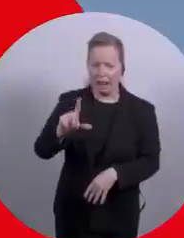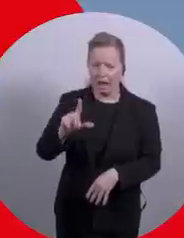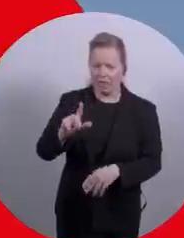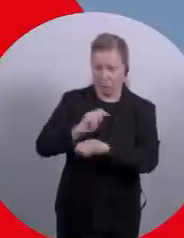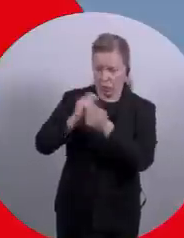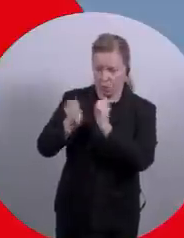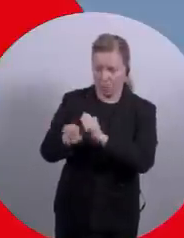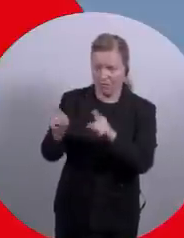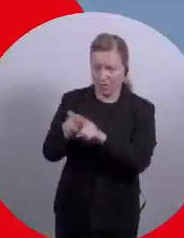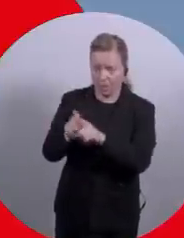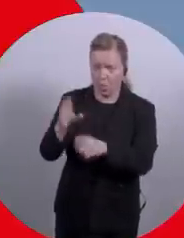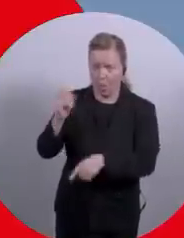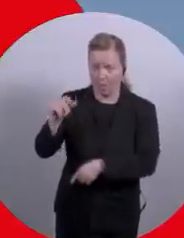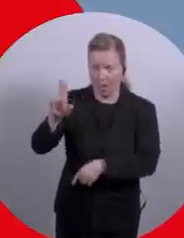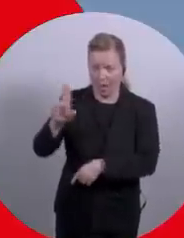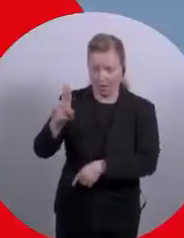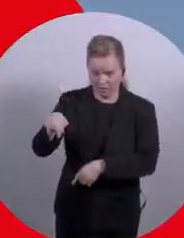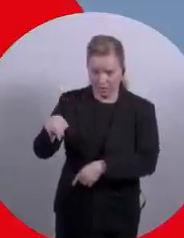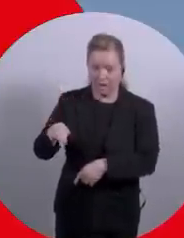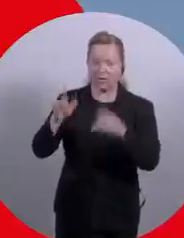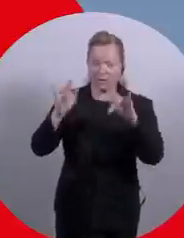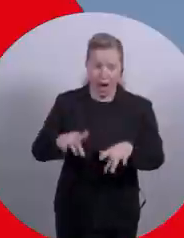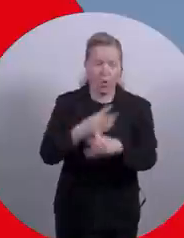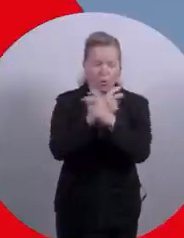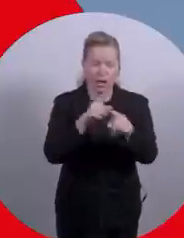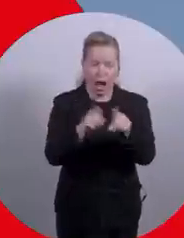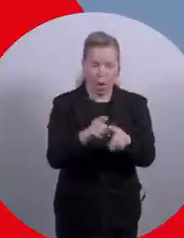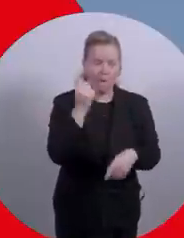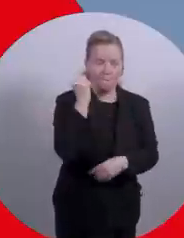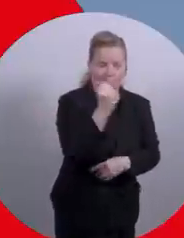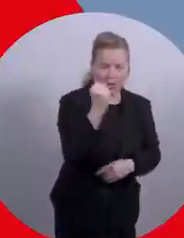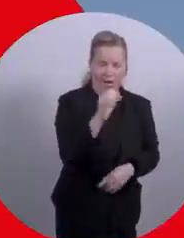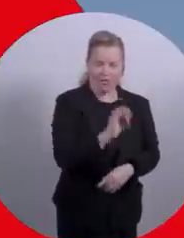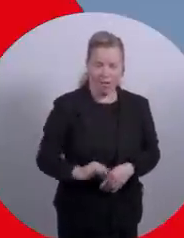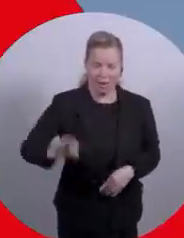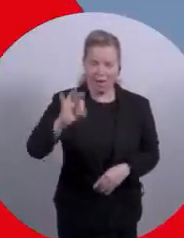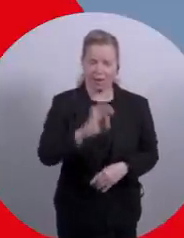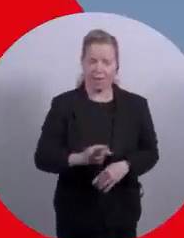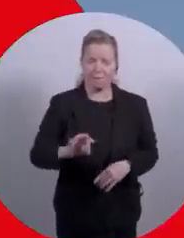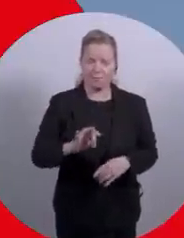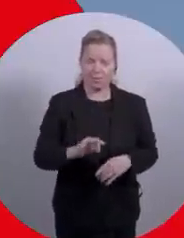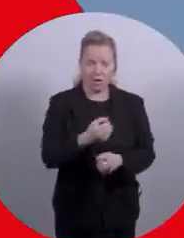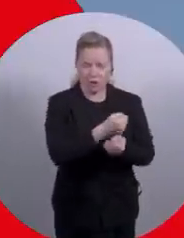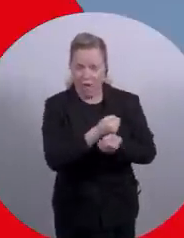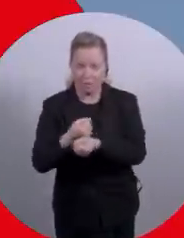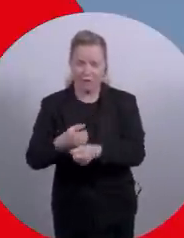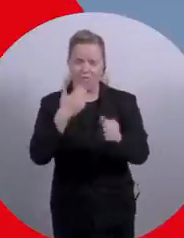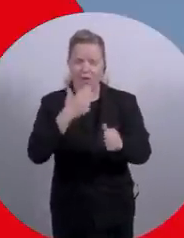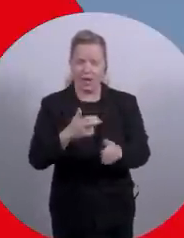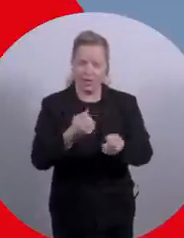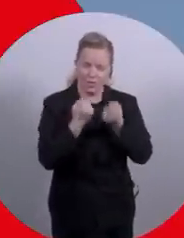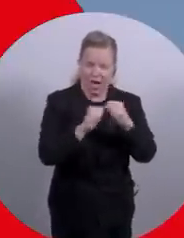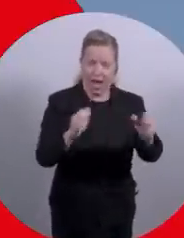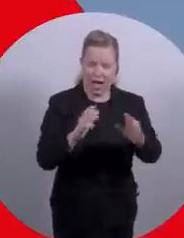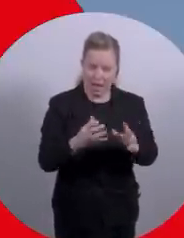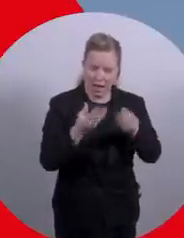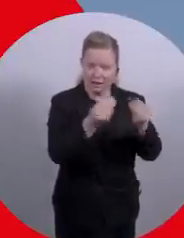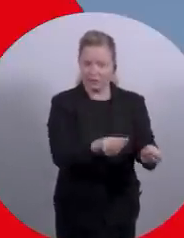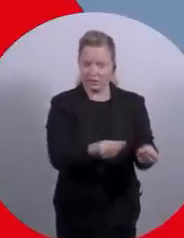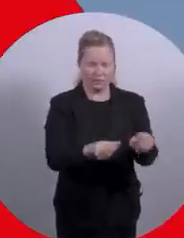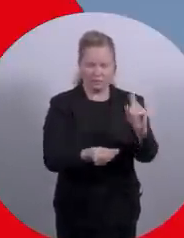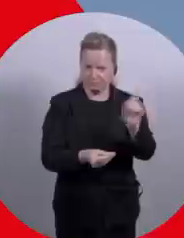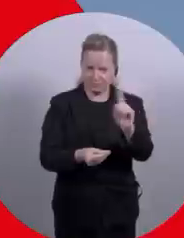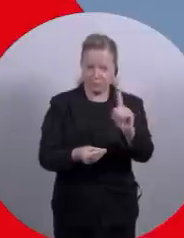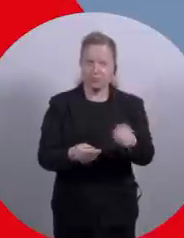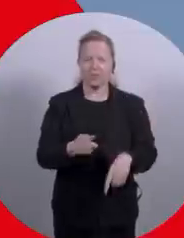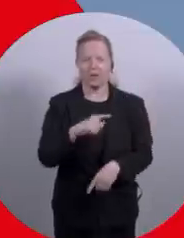in österreichisch Schlepper freilassen die Mörder und die Verbrecher es hat sich ausgekegelt und ich finde man muss dagegen alles